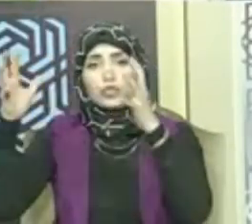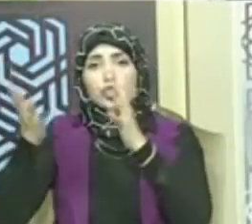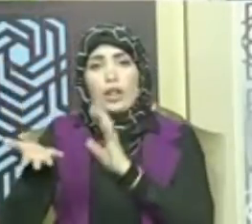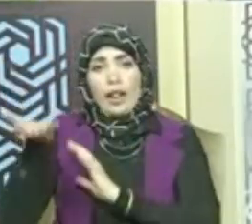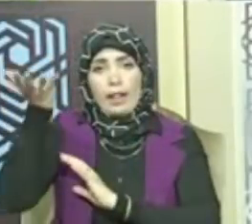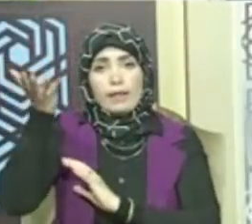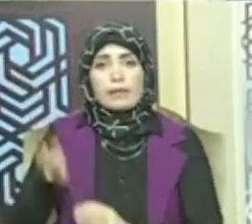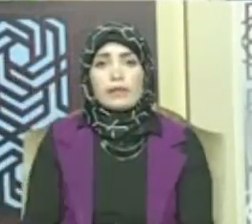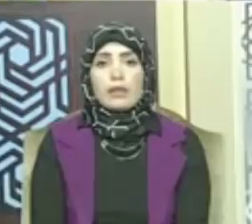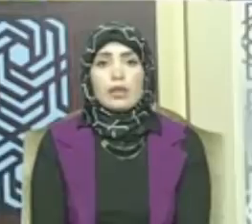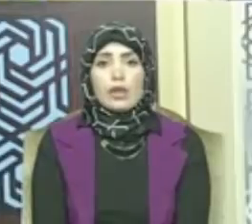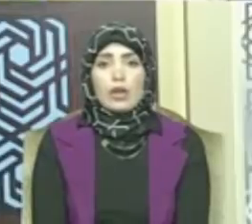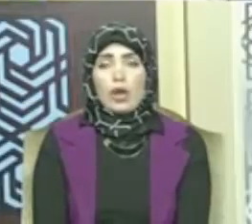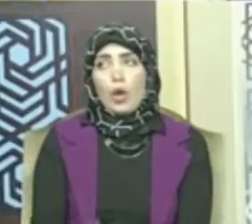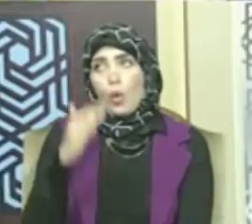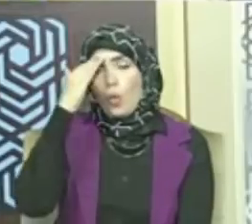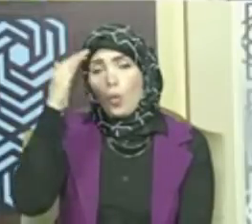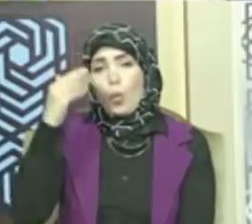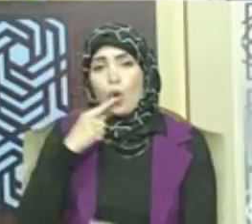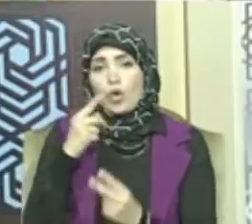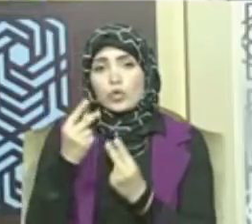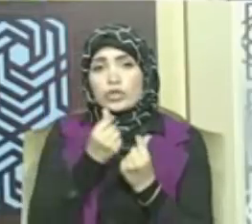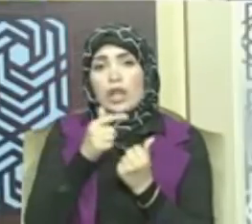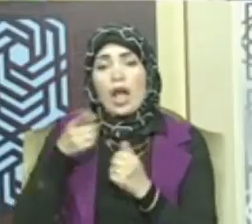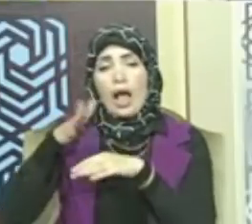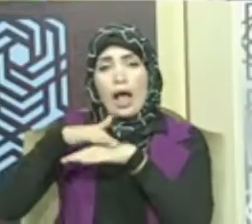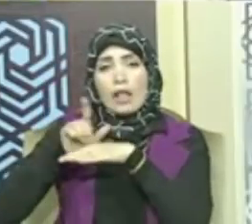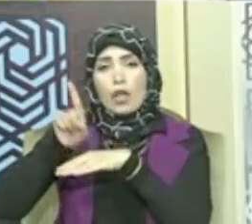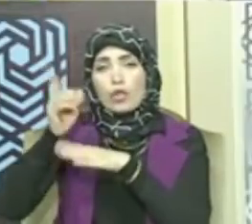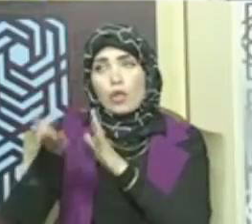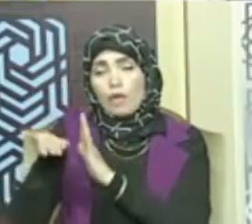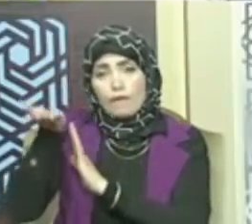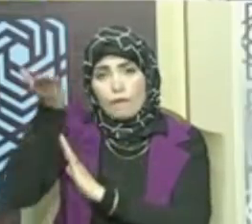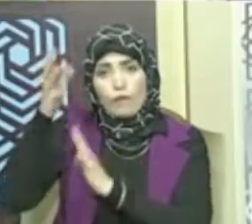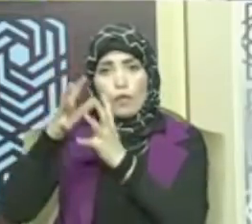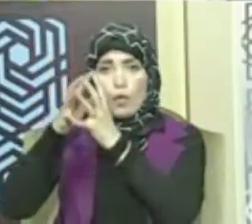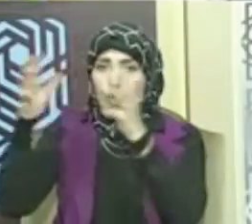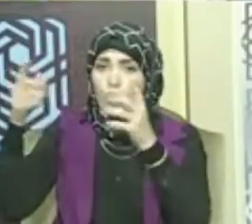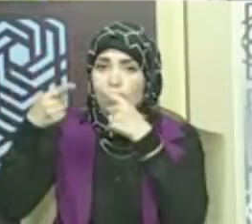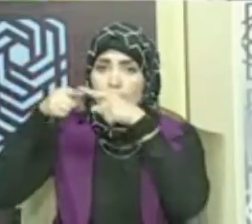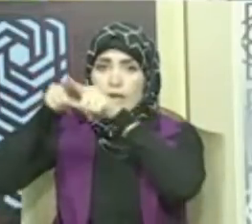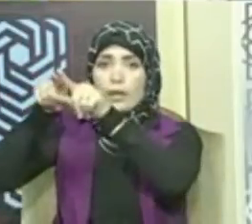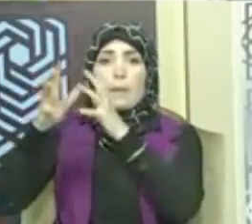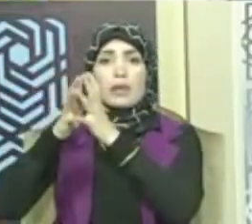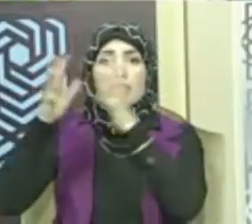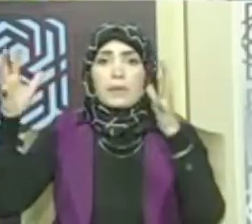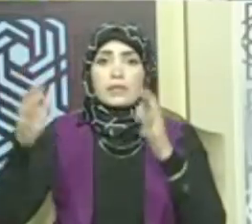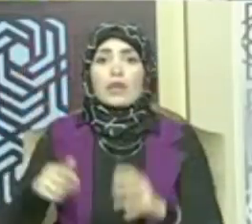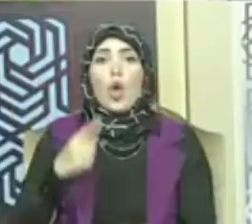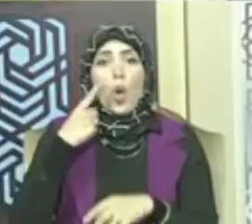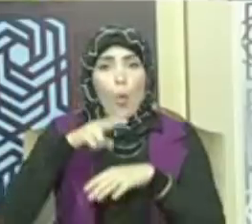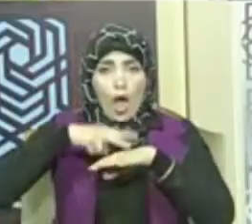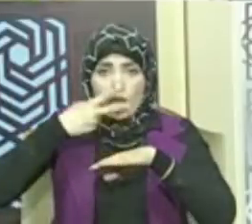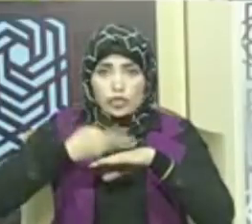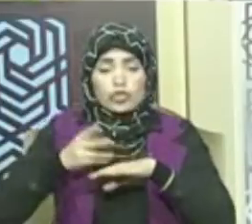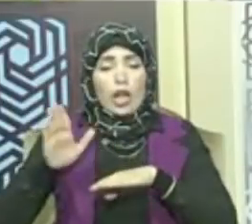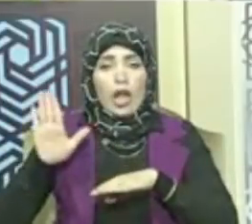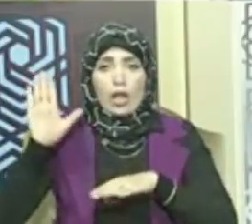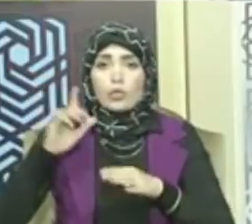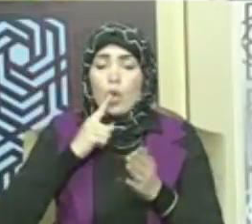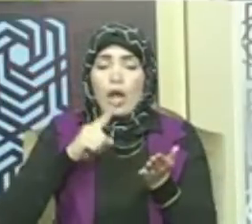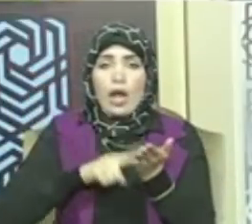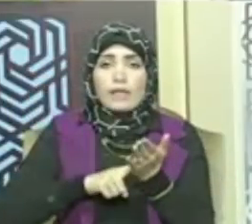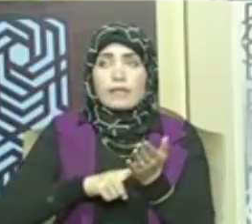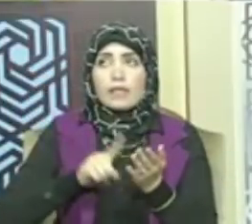بجلالك، وأثني عليك ثناء يليق بعظمتك، وأشهد أنك